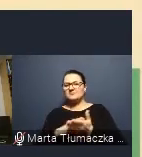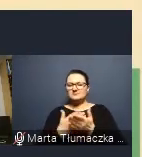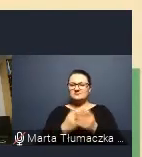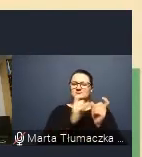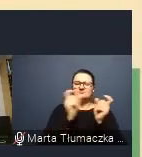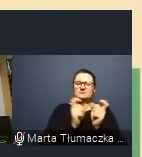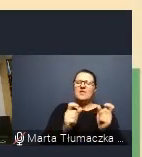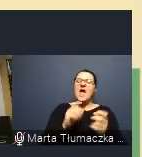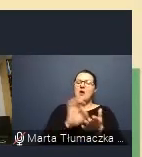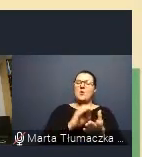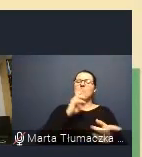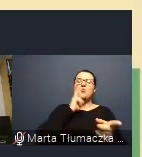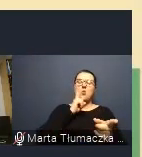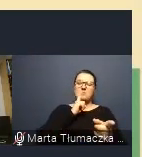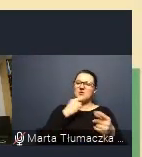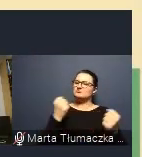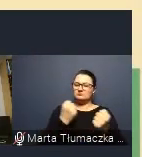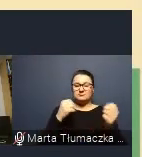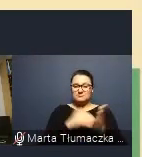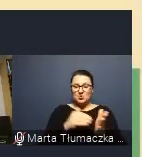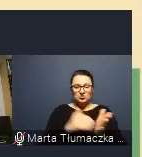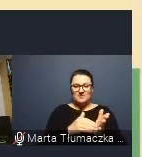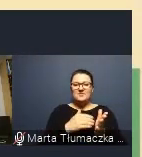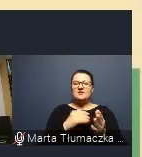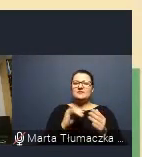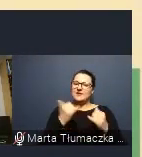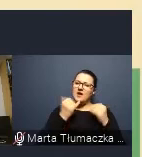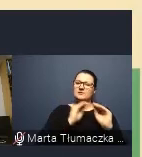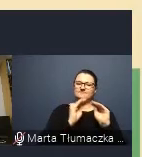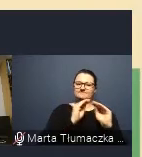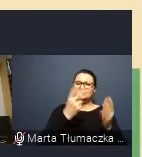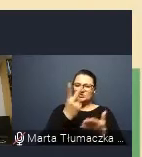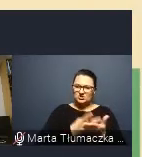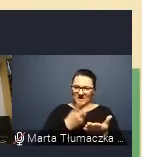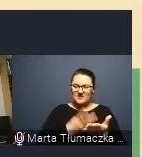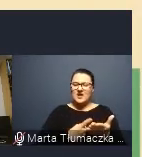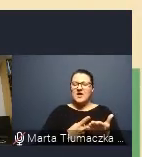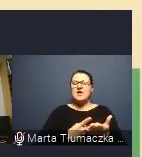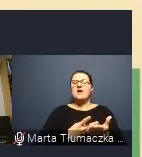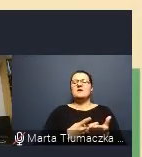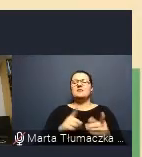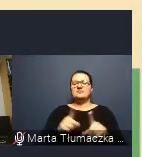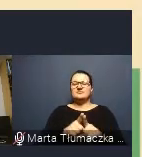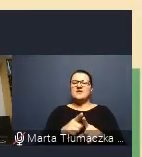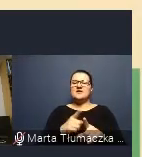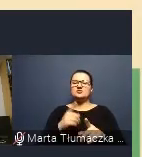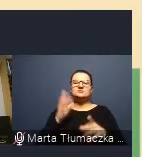z dużymi potrzebami właśnie tutaj w tym zakresie i korzystałam również z percepcji